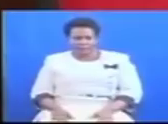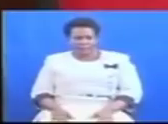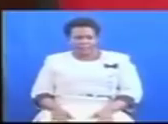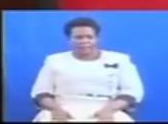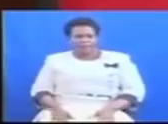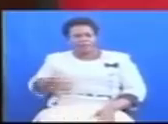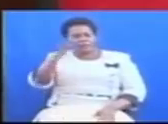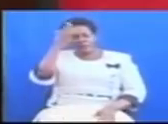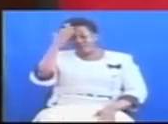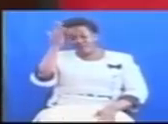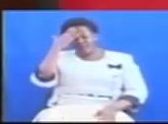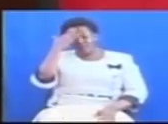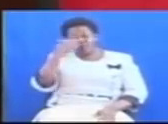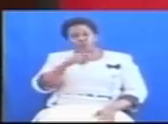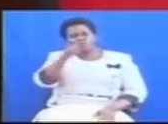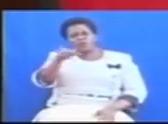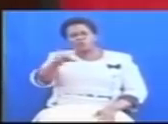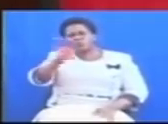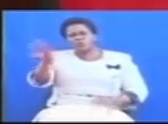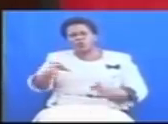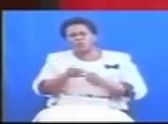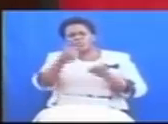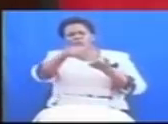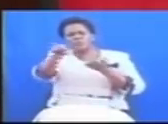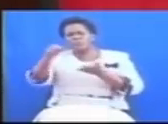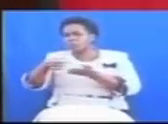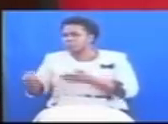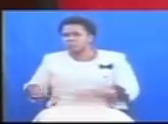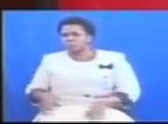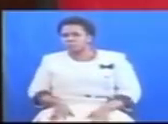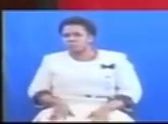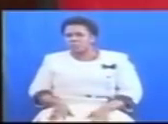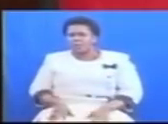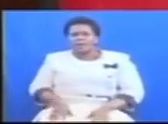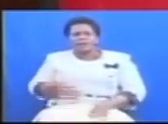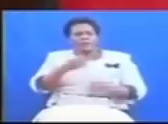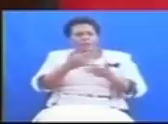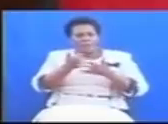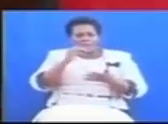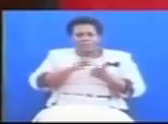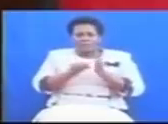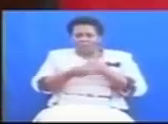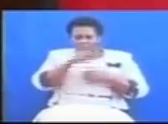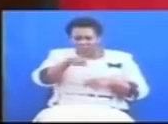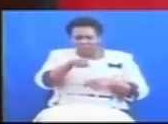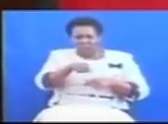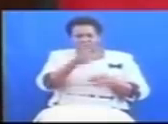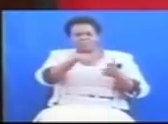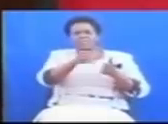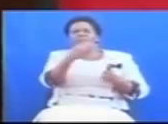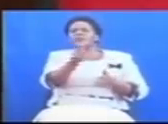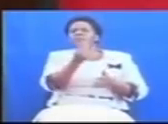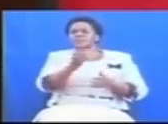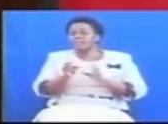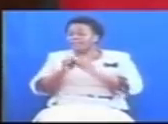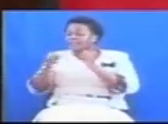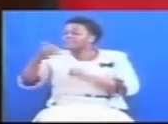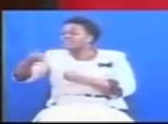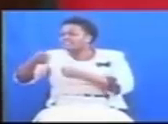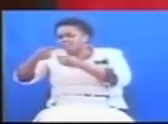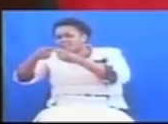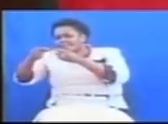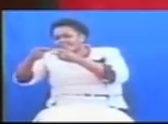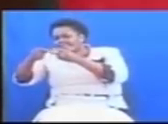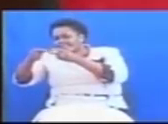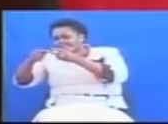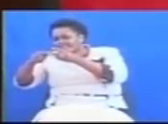tu Sigino pale, lakini mtaa wa Sawe, Maisakakati, kijiji cha Kiongozi na Malangi,